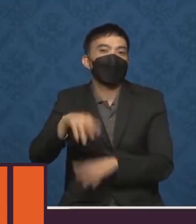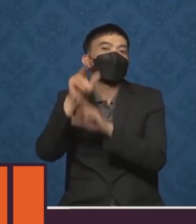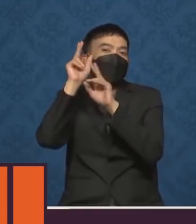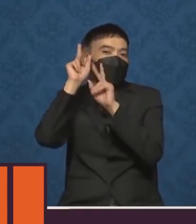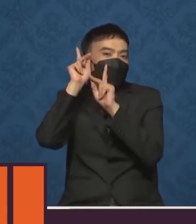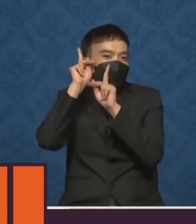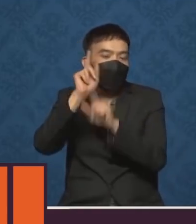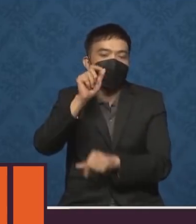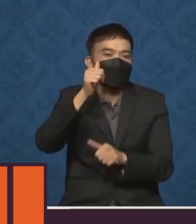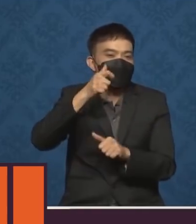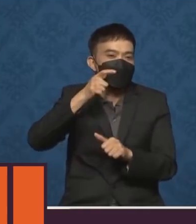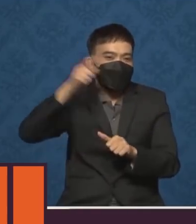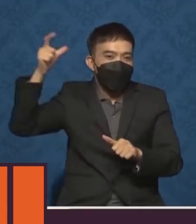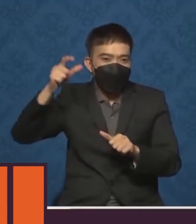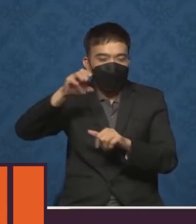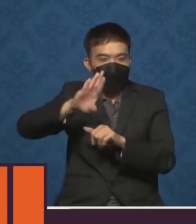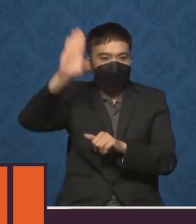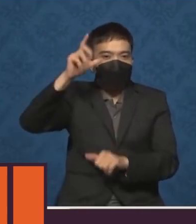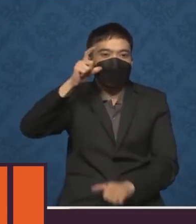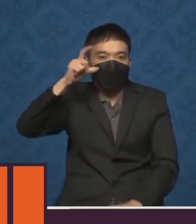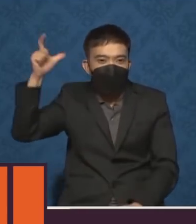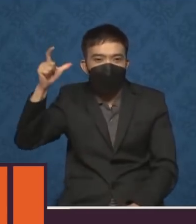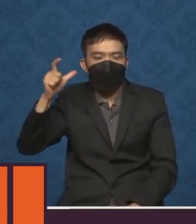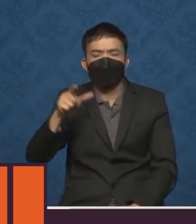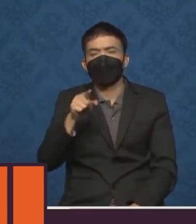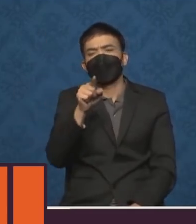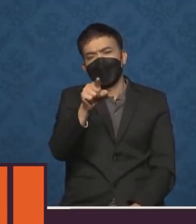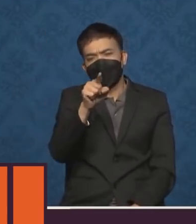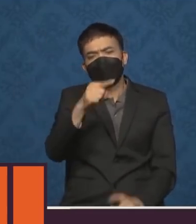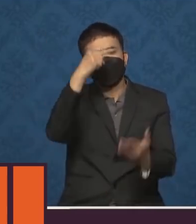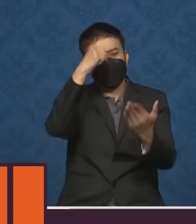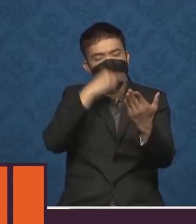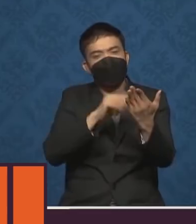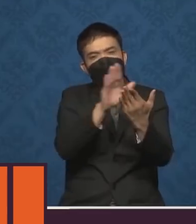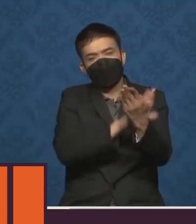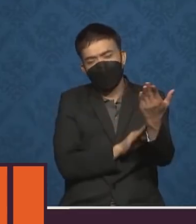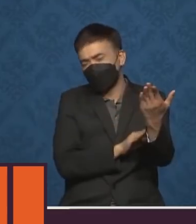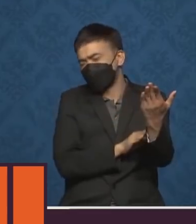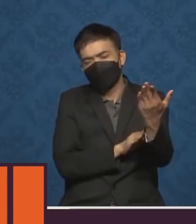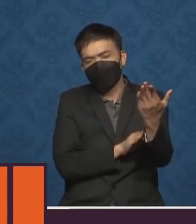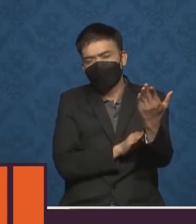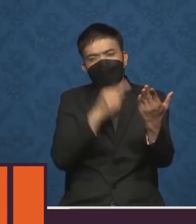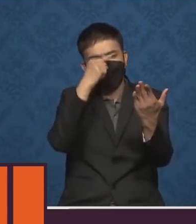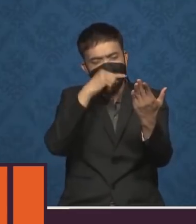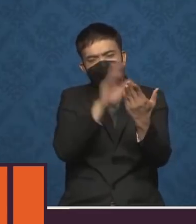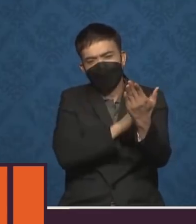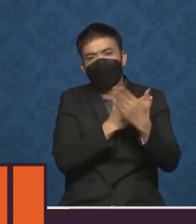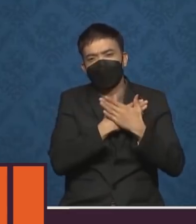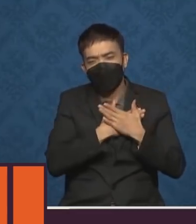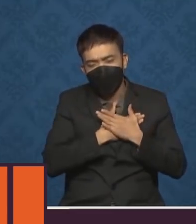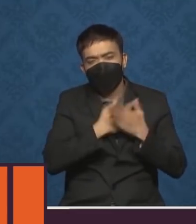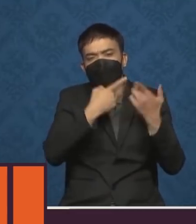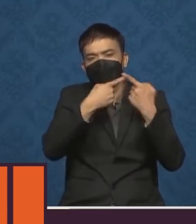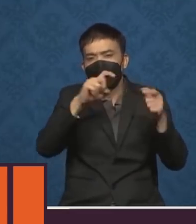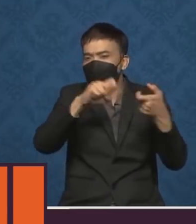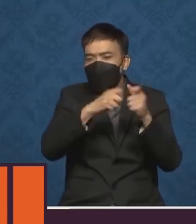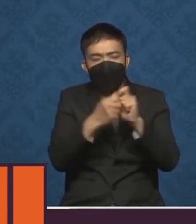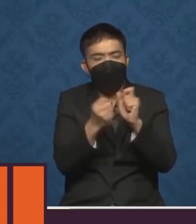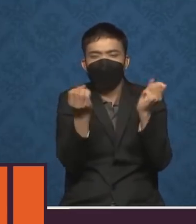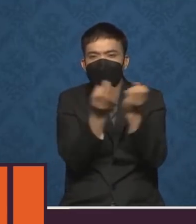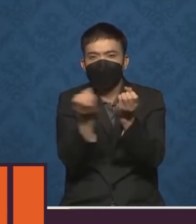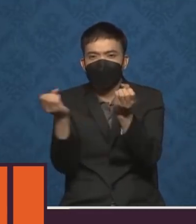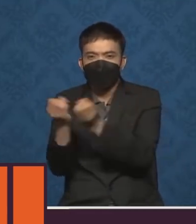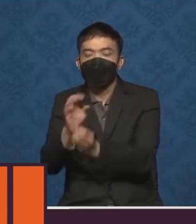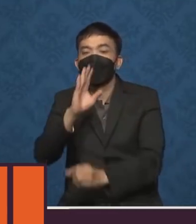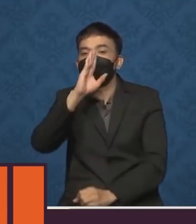นเองท่านประธานนี่คือสิ่งที่มันเกิดขึ้นกับประเทศของเราประเทศที่เรารักนะครับแต่ถ้าสภาแห่งนี้ไม่ยอมให้มี